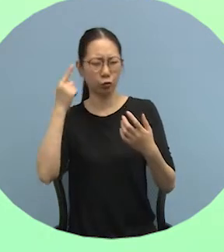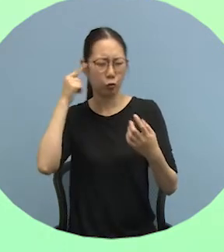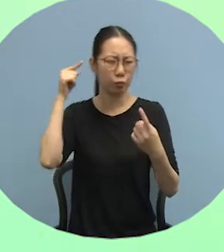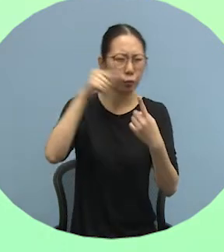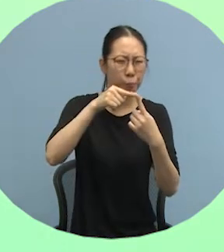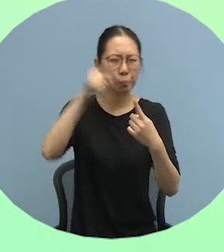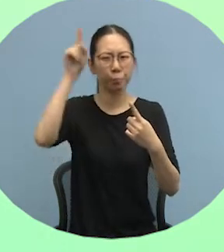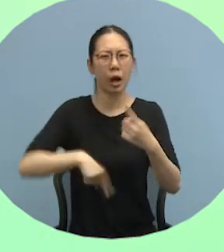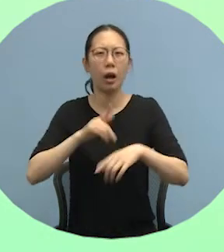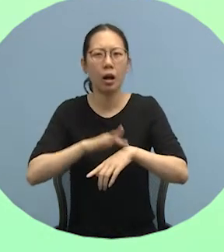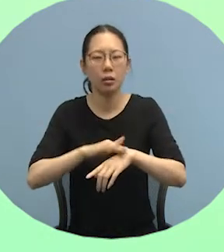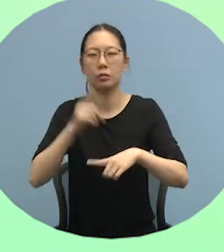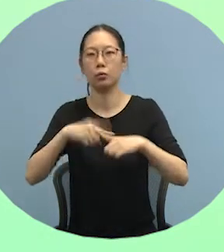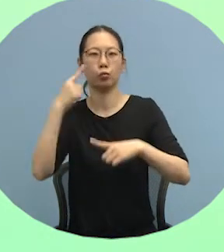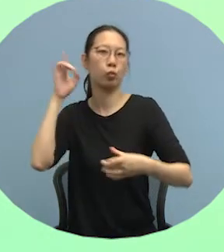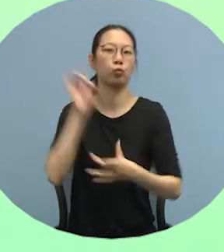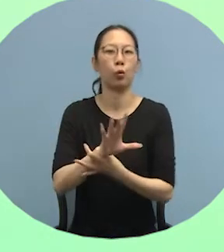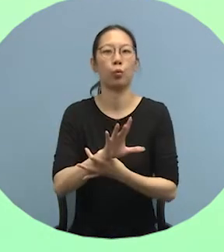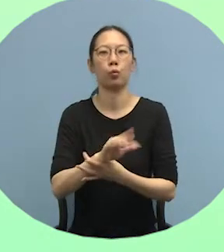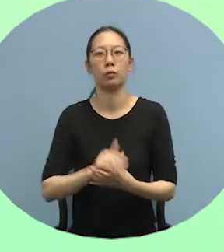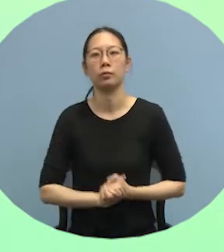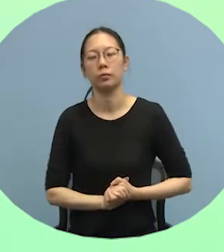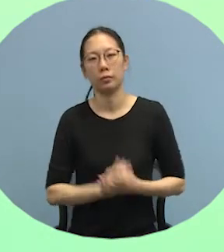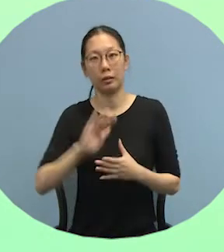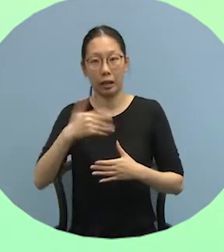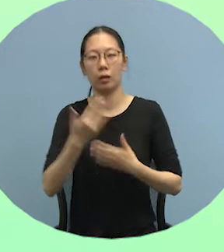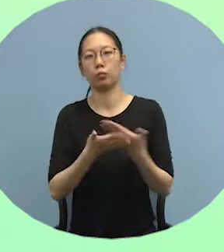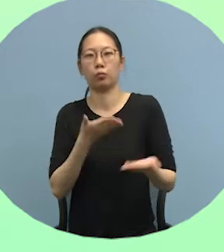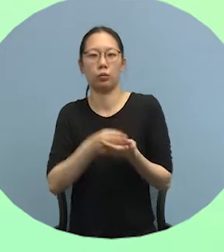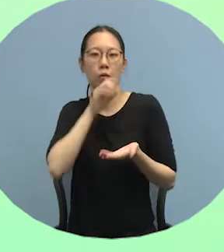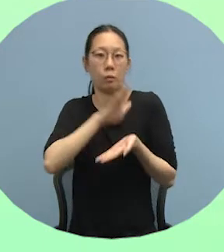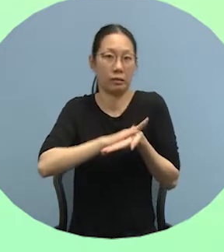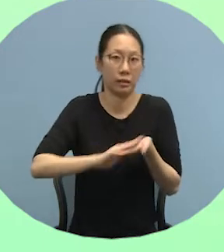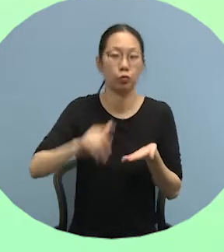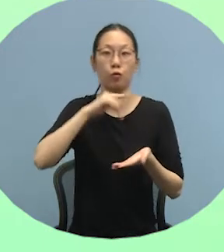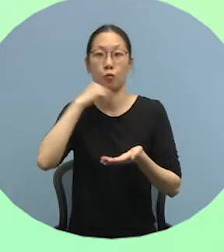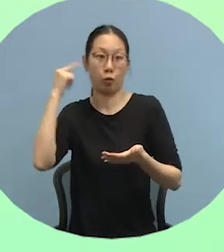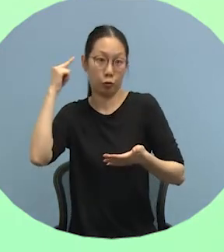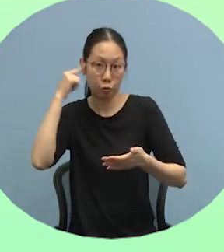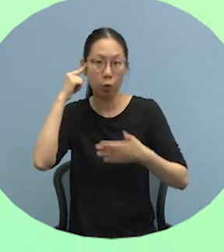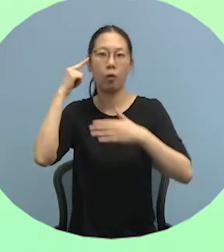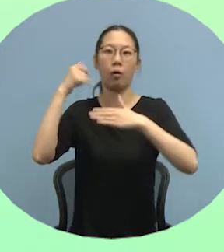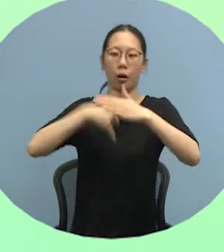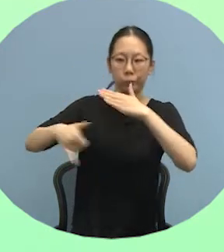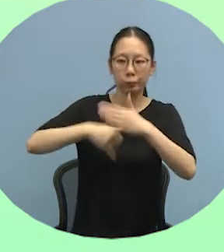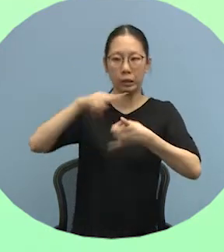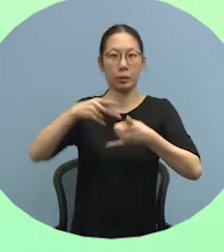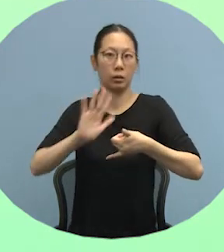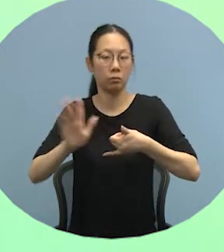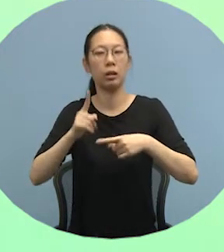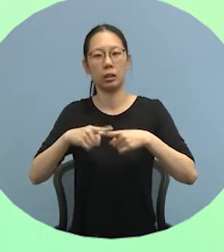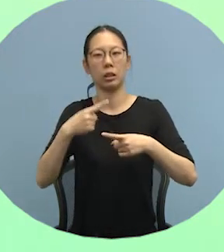是何時呢？我的目標是越早越好，不過我必須要重申呢，如果能夠達至通關呢，都是一